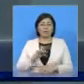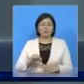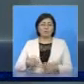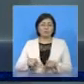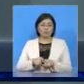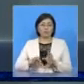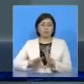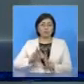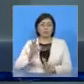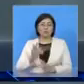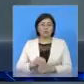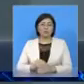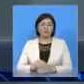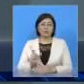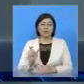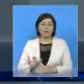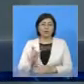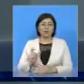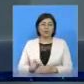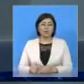сайласа, онда ол халықтың несі